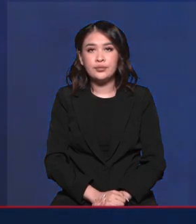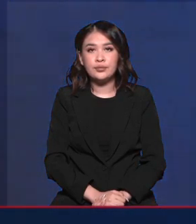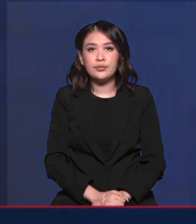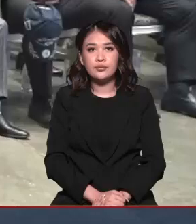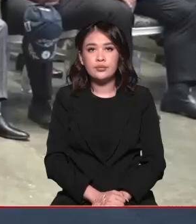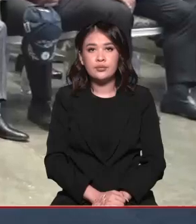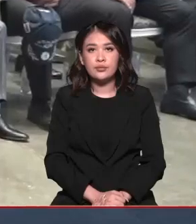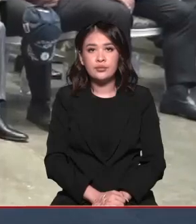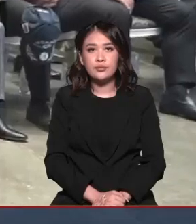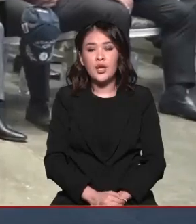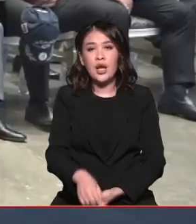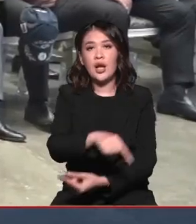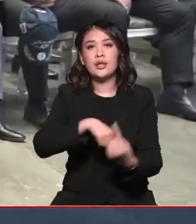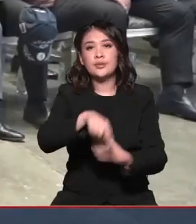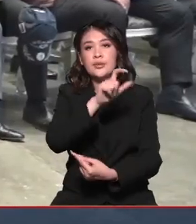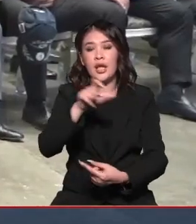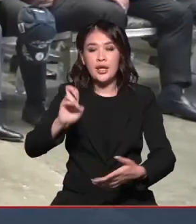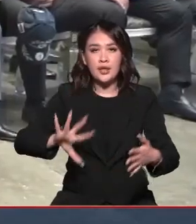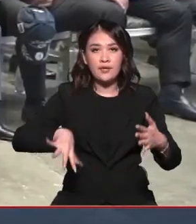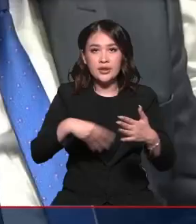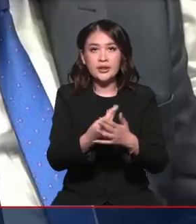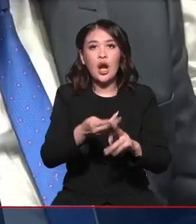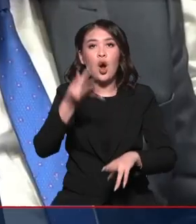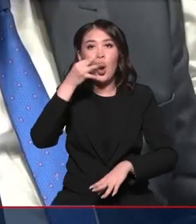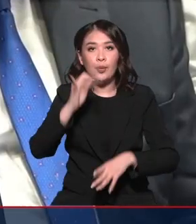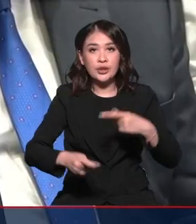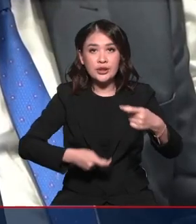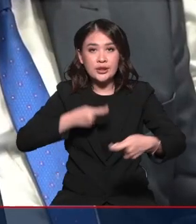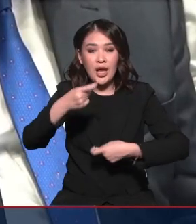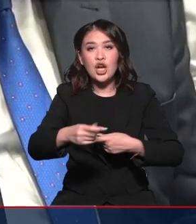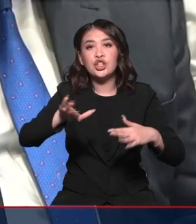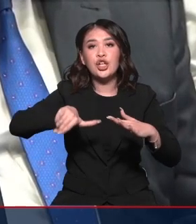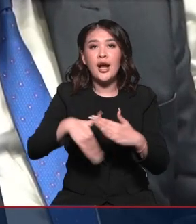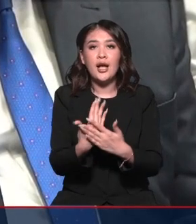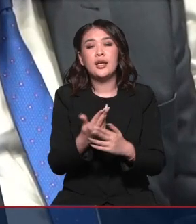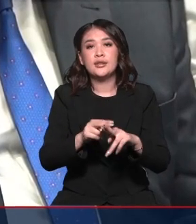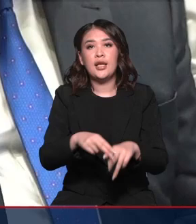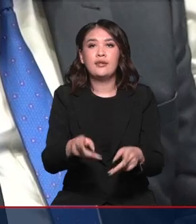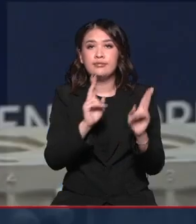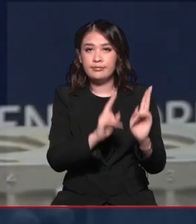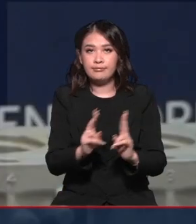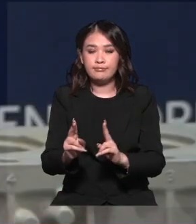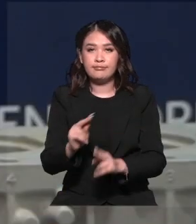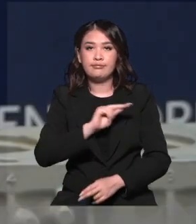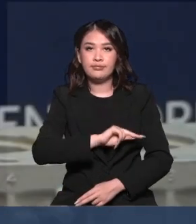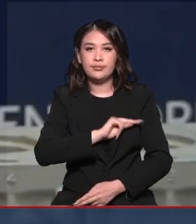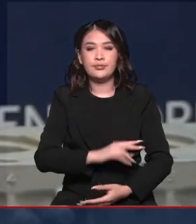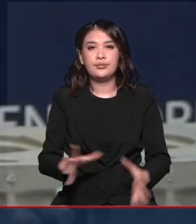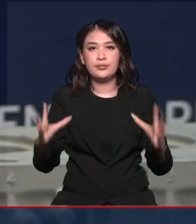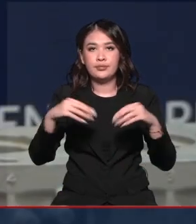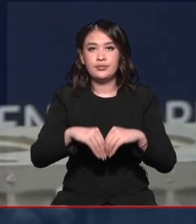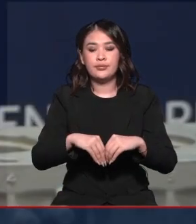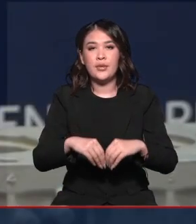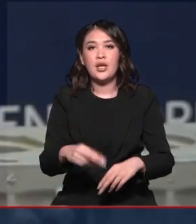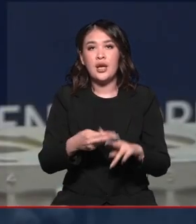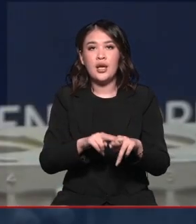по плану. Кәсіпкерлер инвестициялық форумда тәжірибе алмасып қана қоймай, жаңа серіктестермен әріптестік орнатты. Мы, как швейное предприятие,